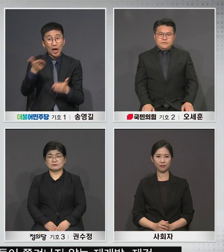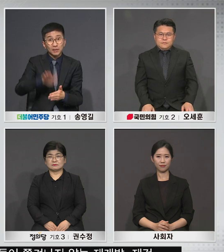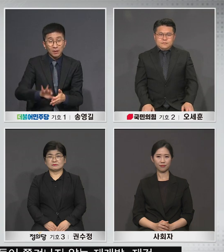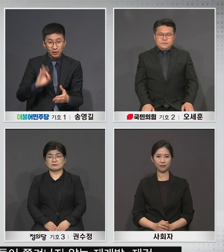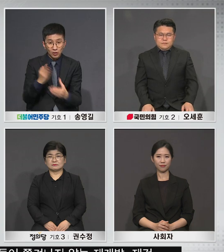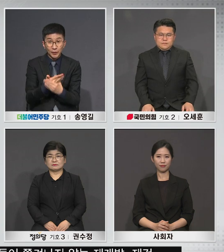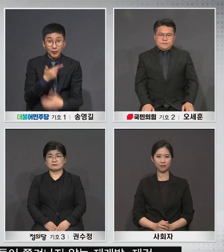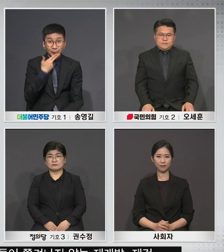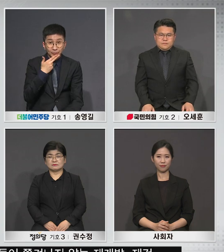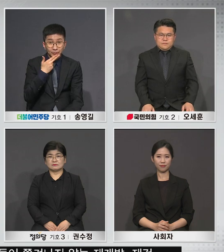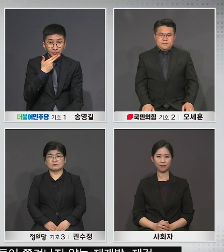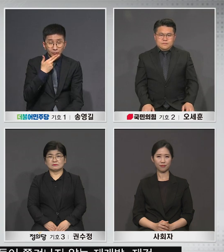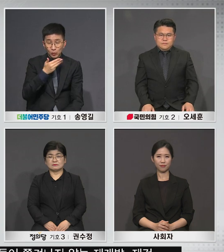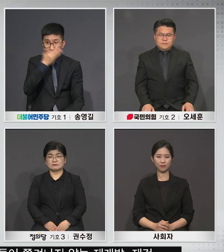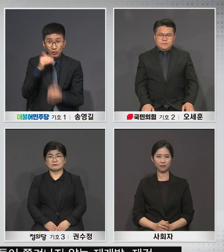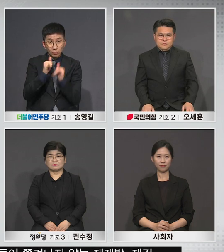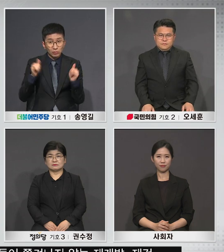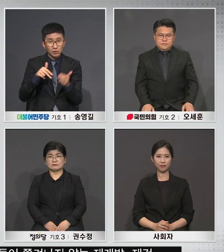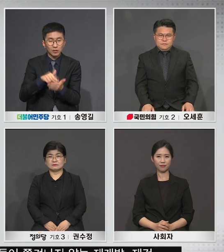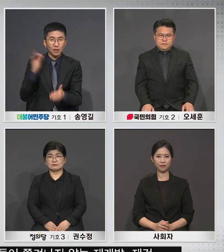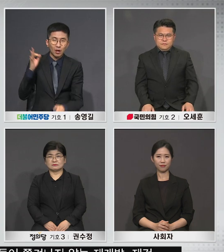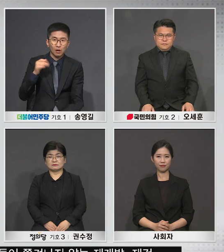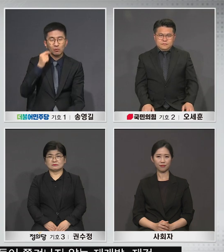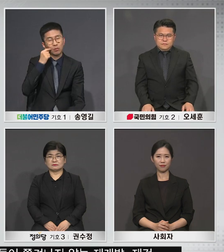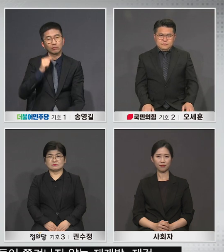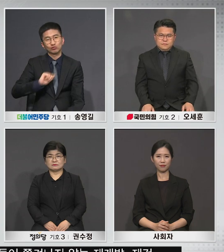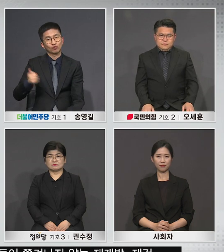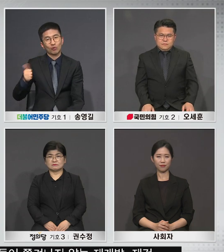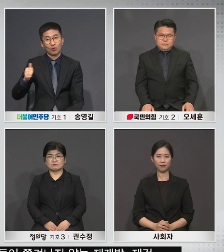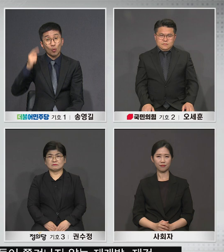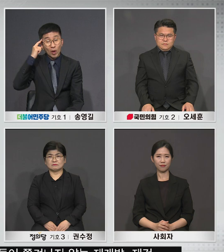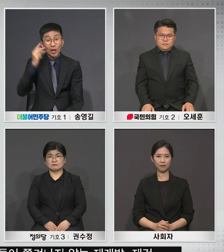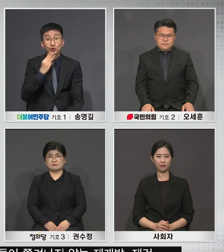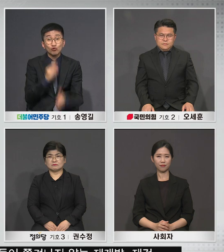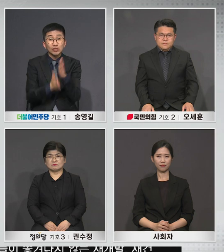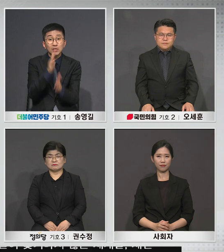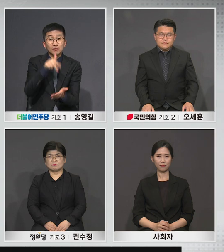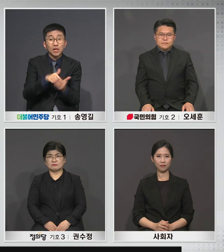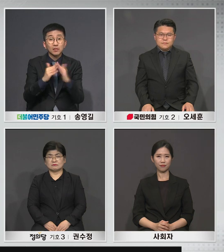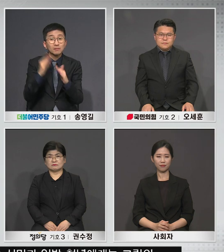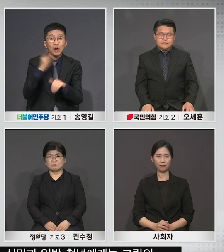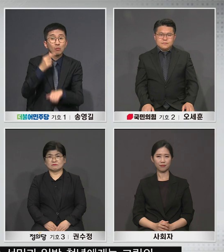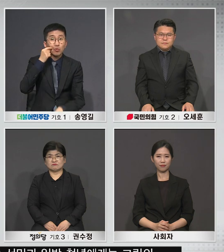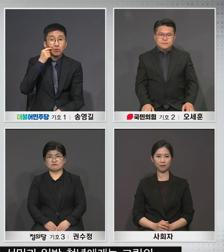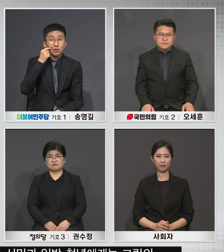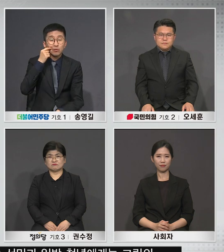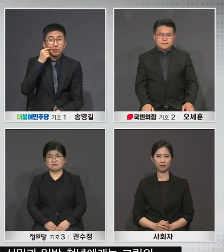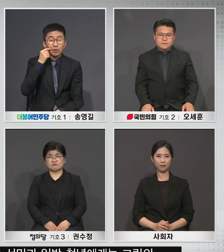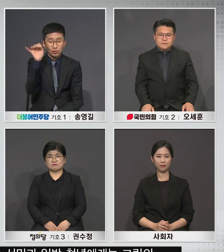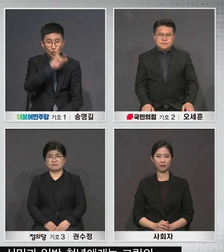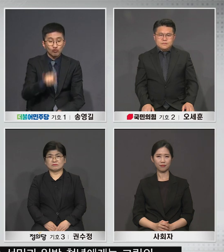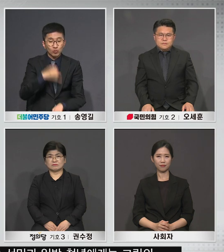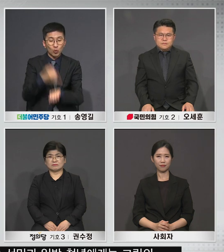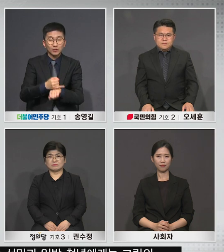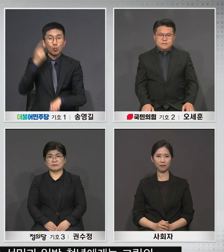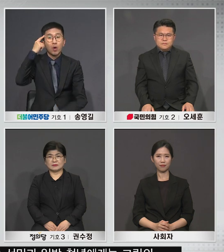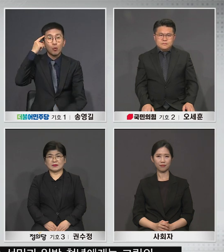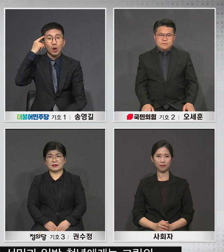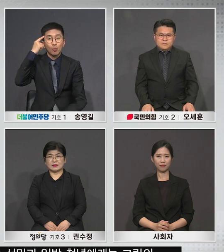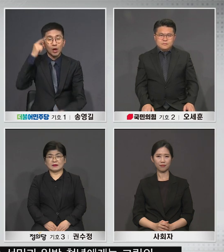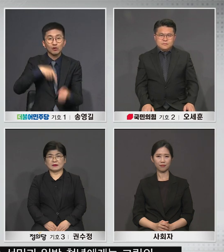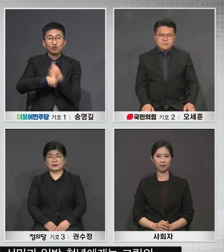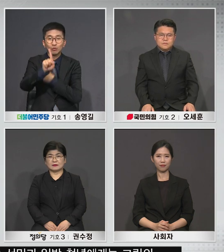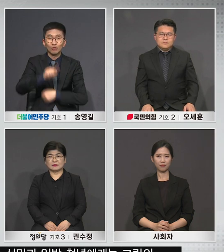서민과 일반 청년에게는 그림의 떡입니다. 왜 서울이 지금까지 자가 보율이 전교에서 최고로 낮겠습니까?